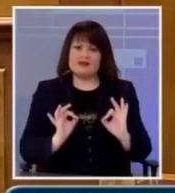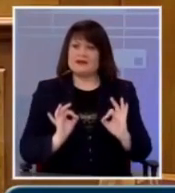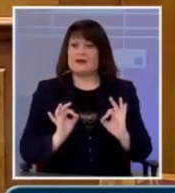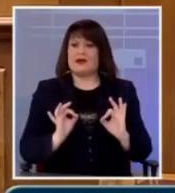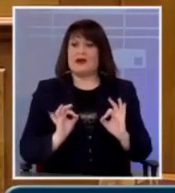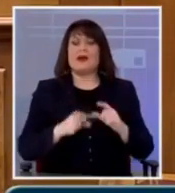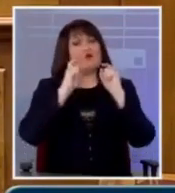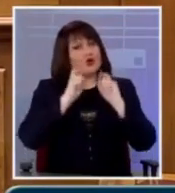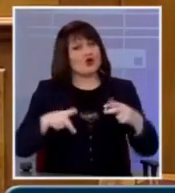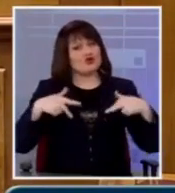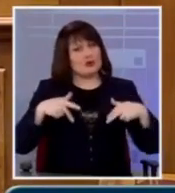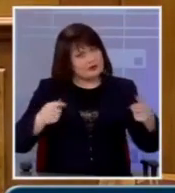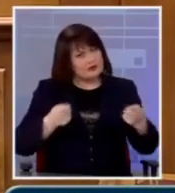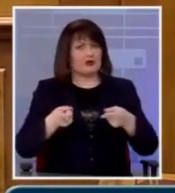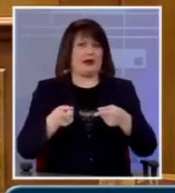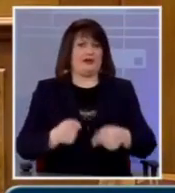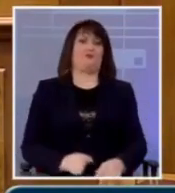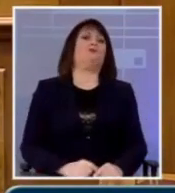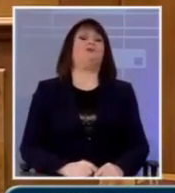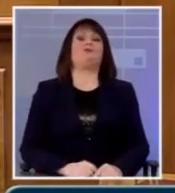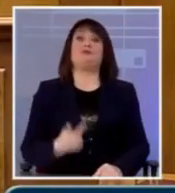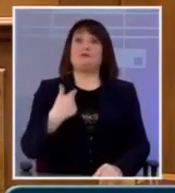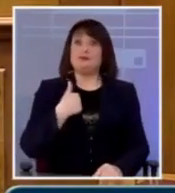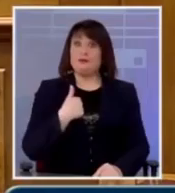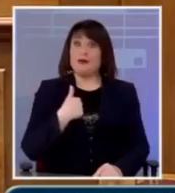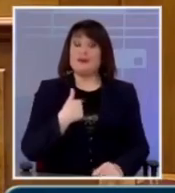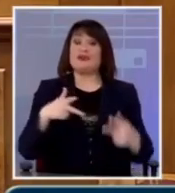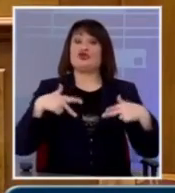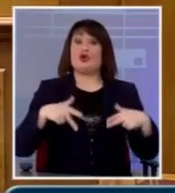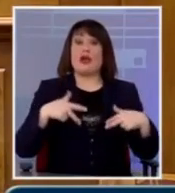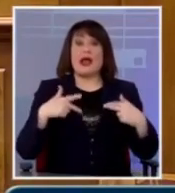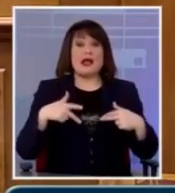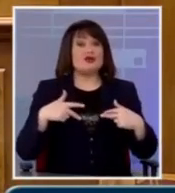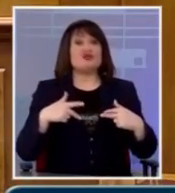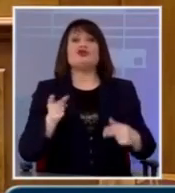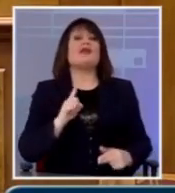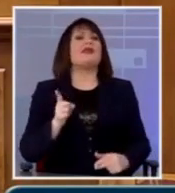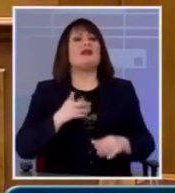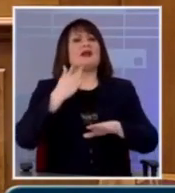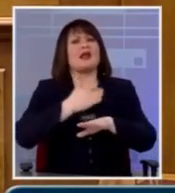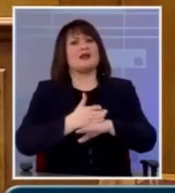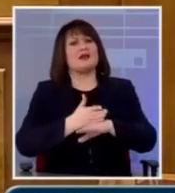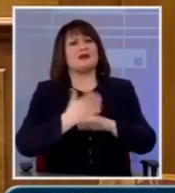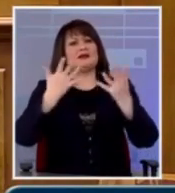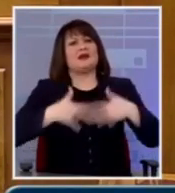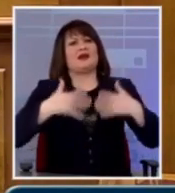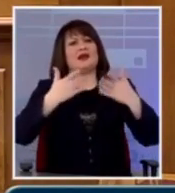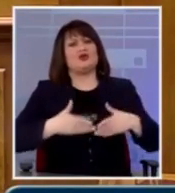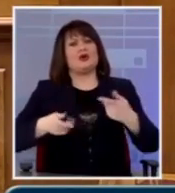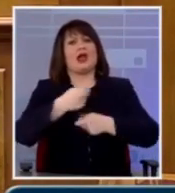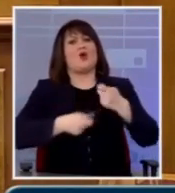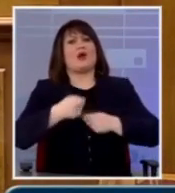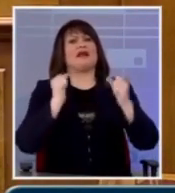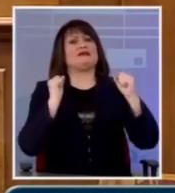των υποχρεώσεων του κράτους. Για μας το κράτος δεν είναι για να εγγυάται την εύρυθμη λειτουργία της αγοράς